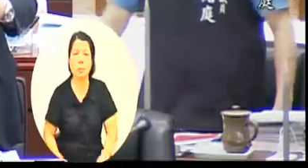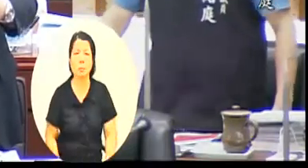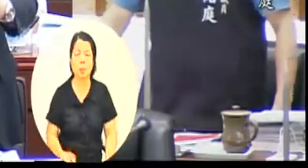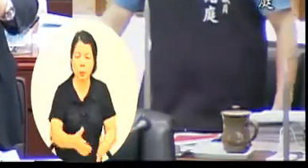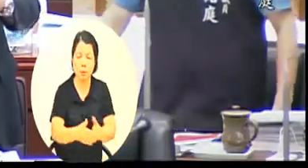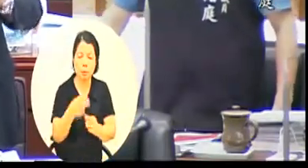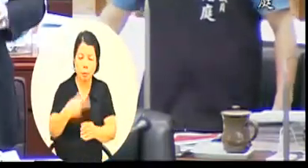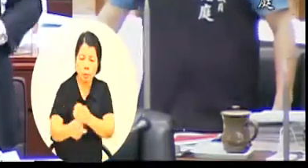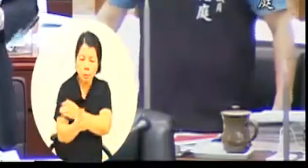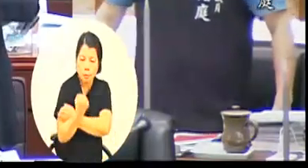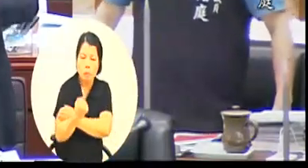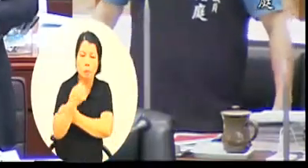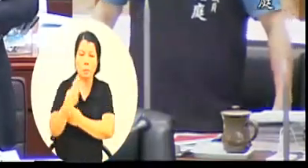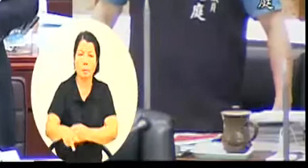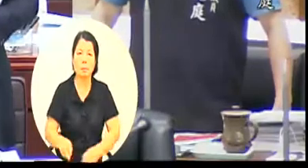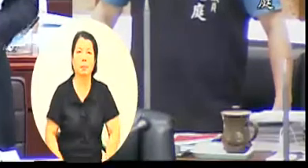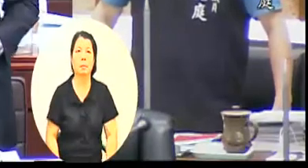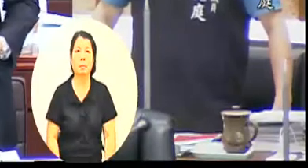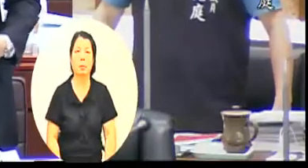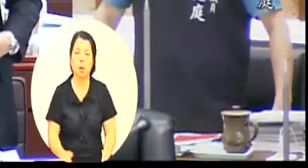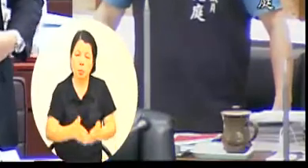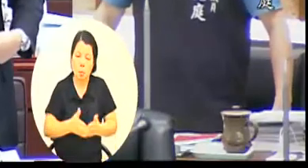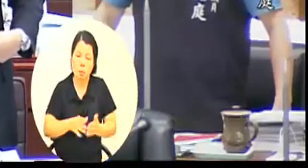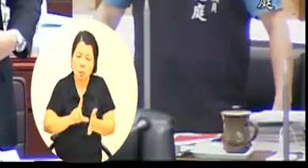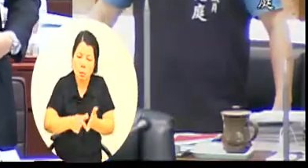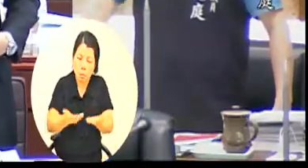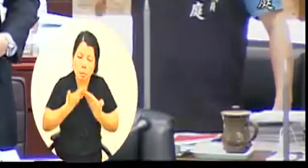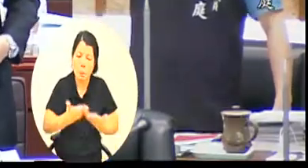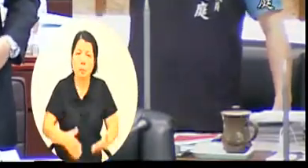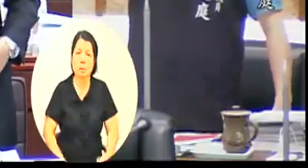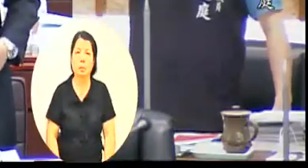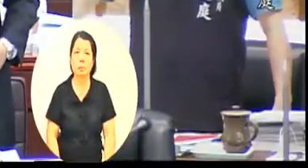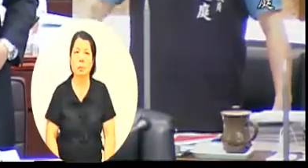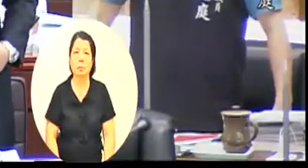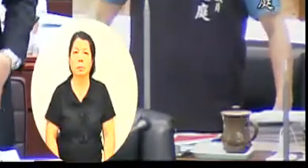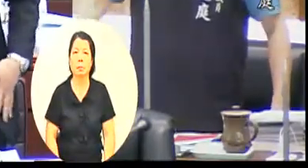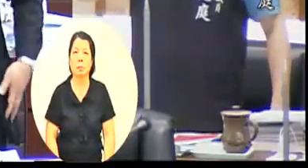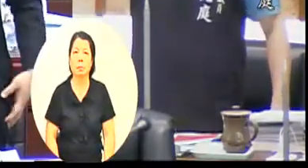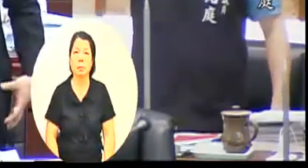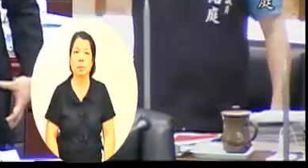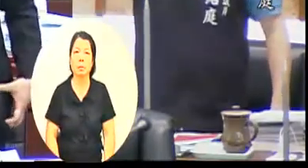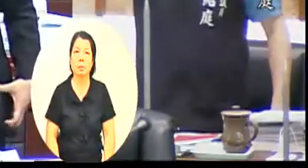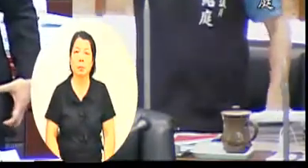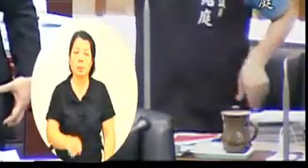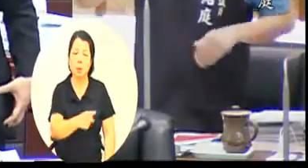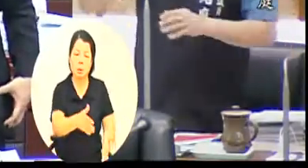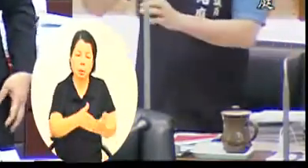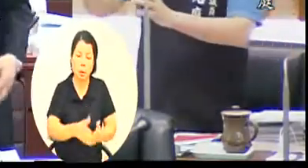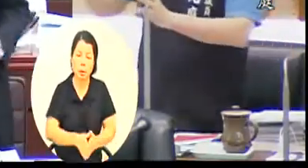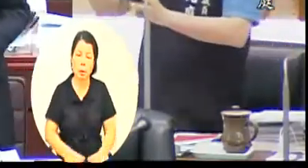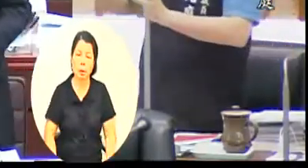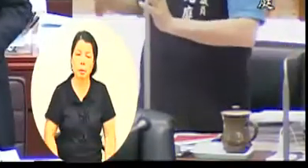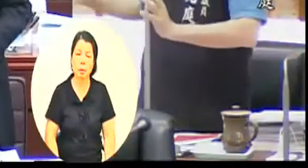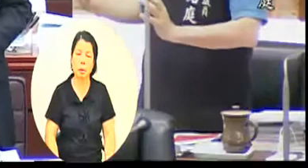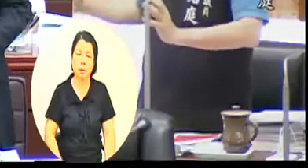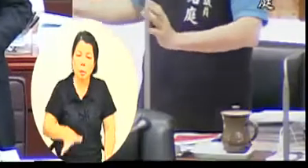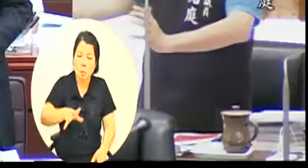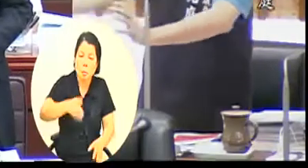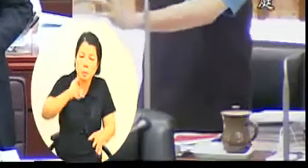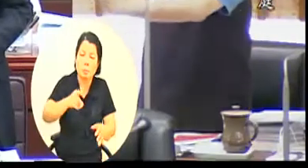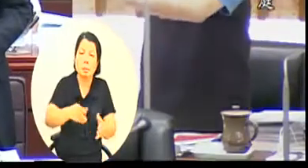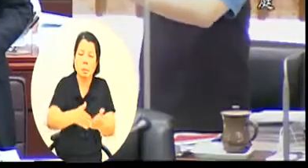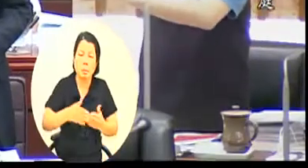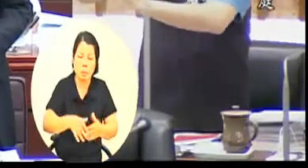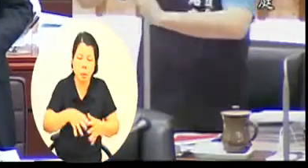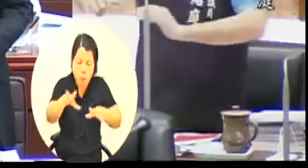力啊。那这个我需要一些时间呐、啊， 局长，那你给我一个时间，你。一个初步的，你希望把样态把它